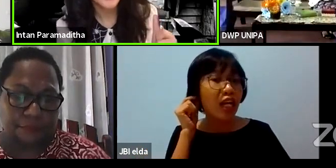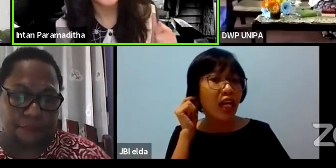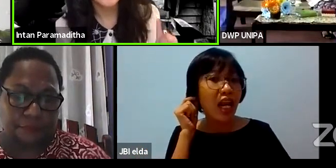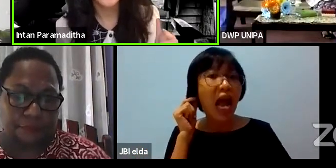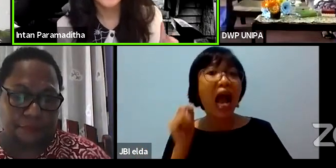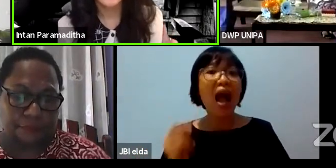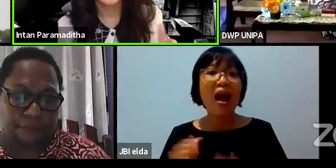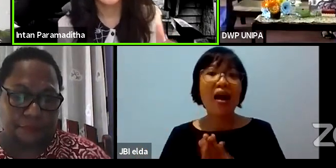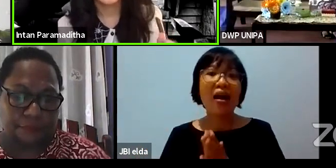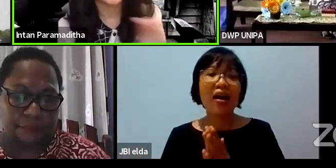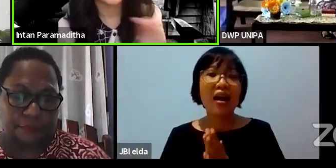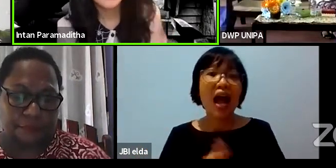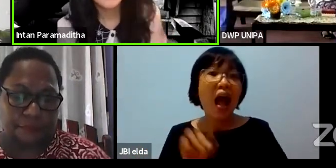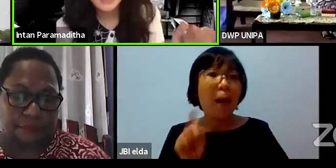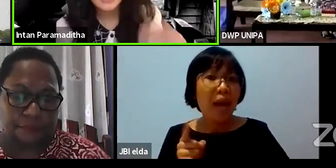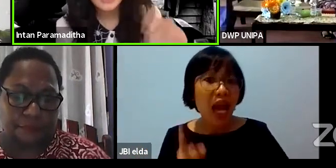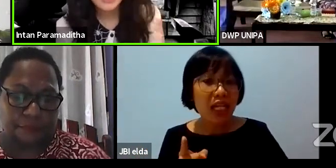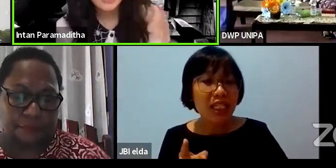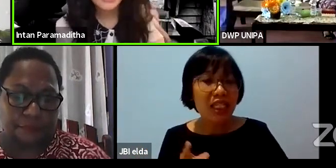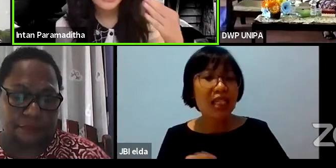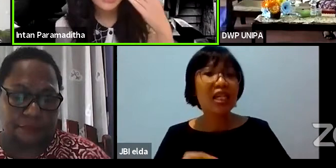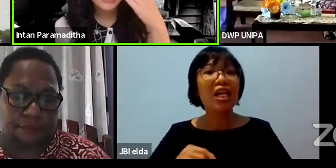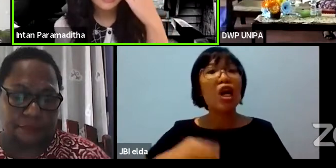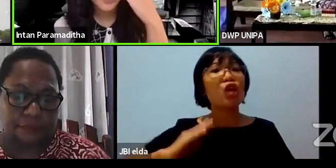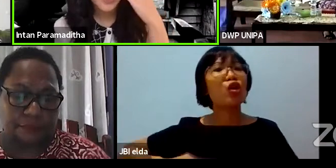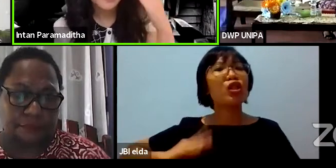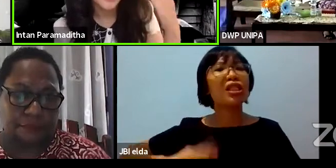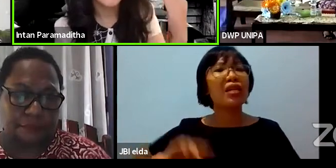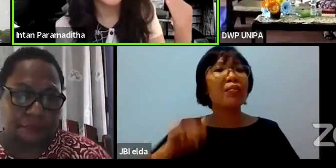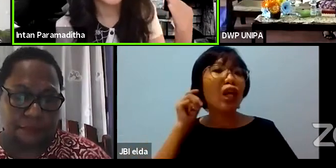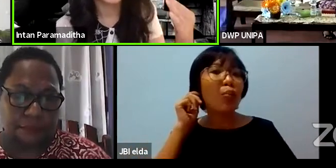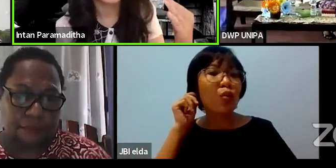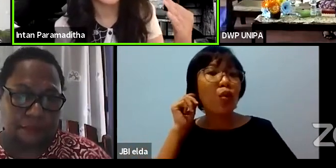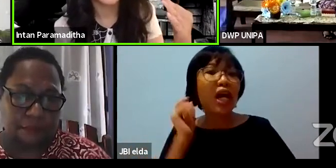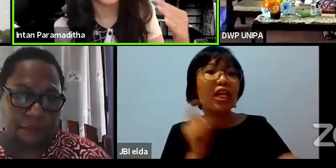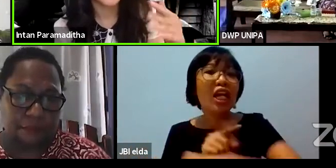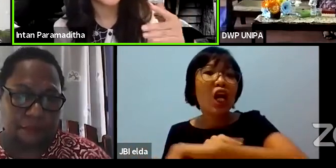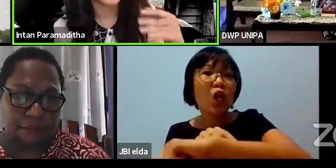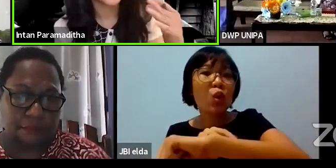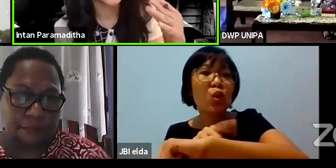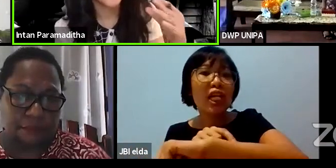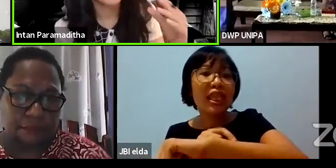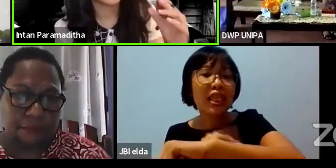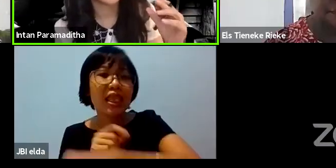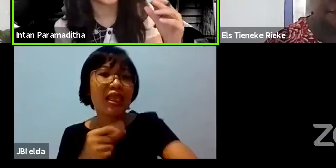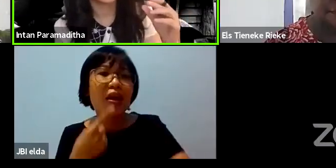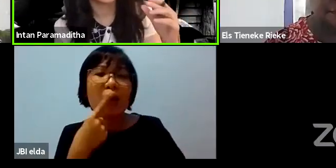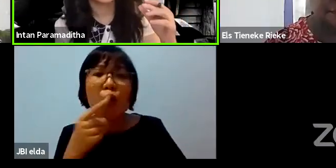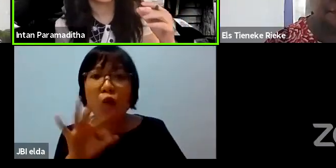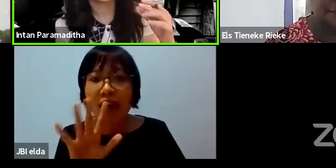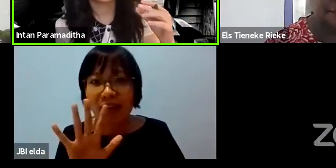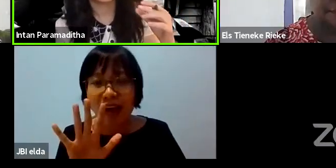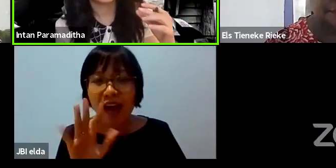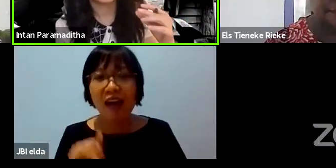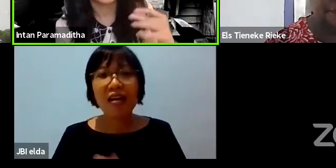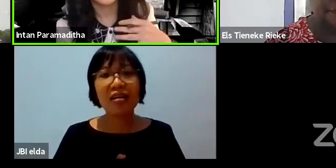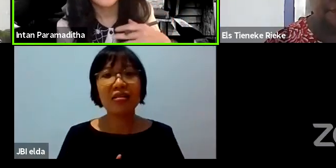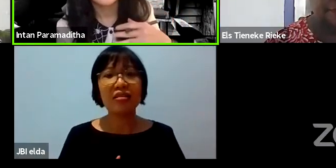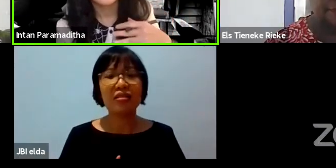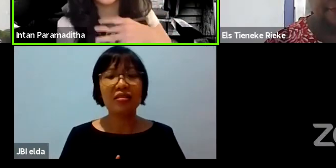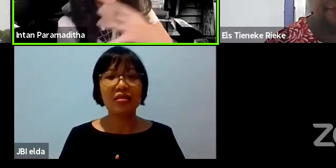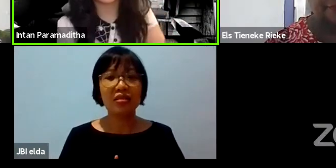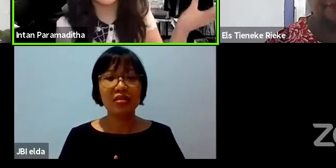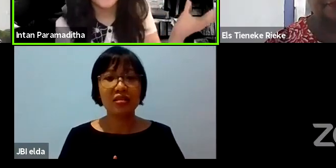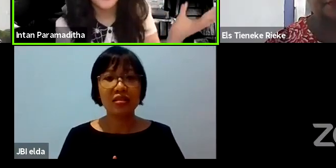yang uniknya juga, tadi sebelumnya sempat disinggung soal faktor